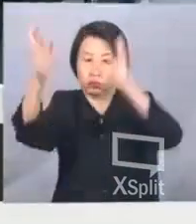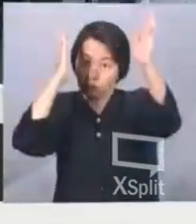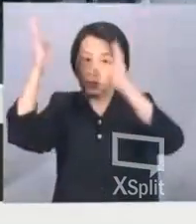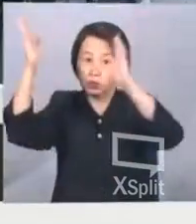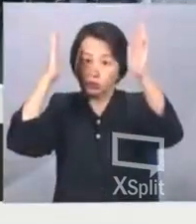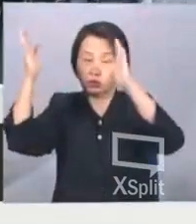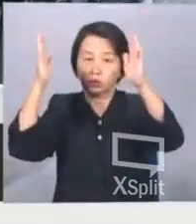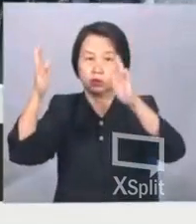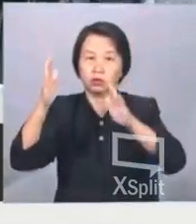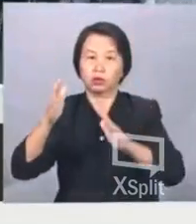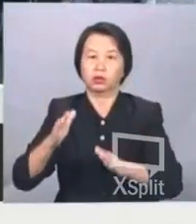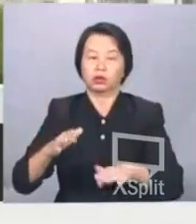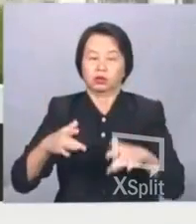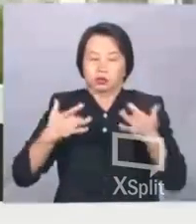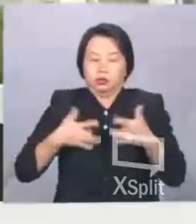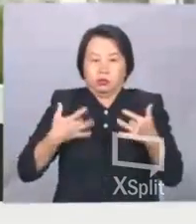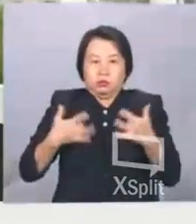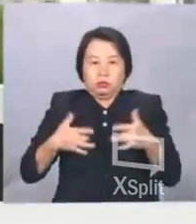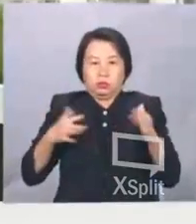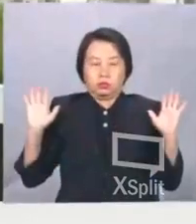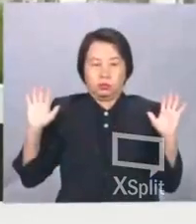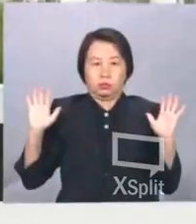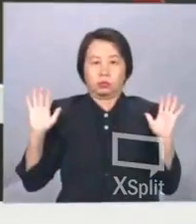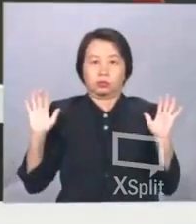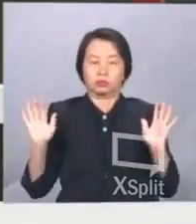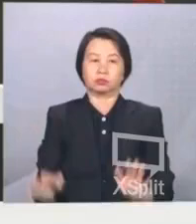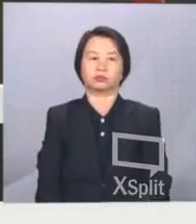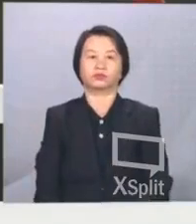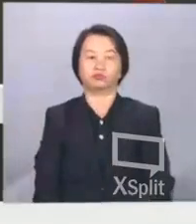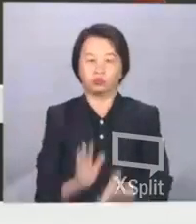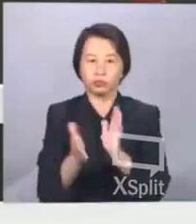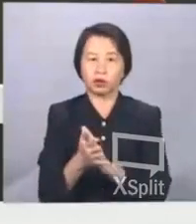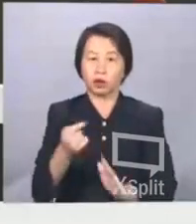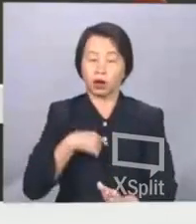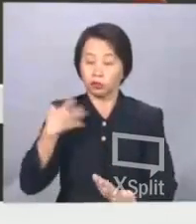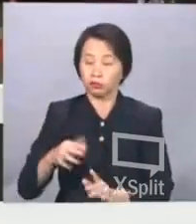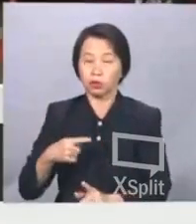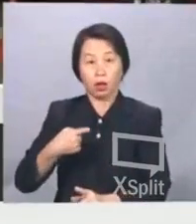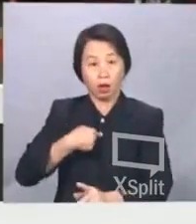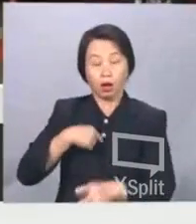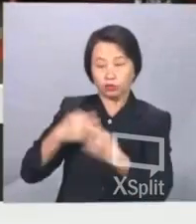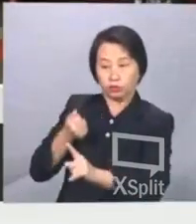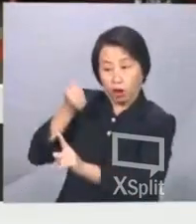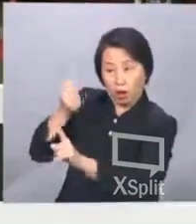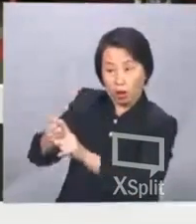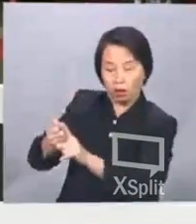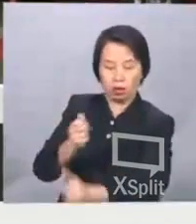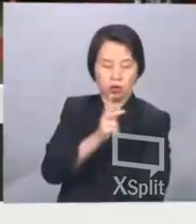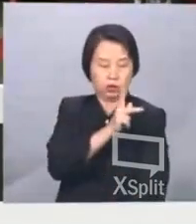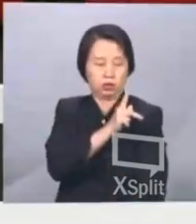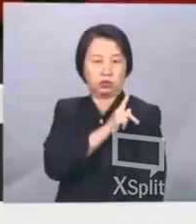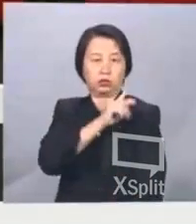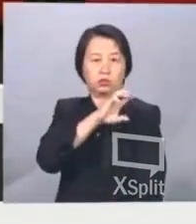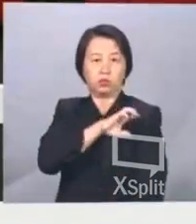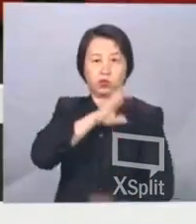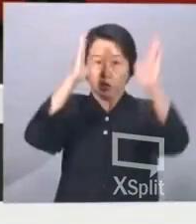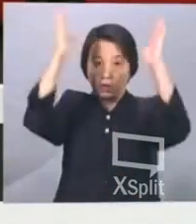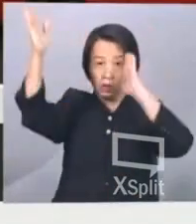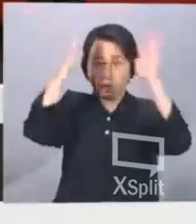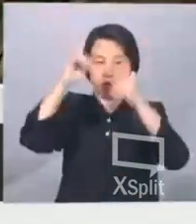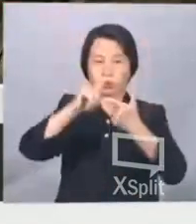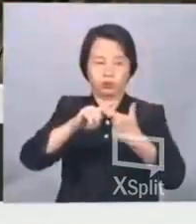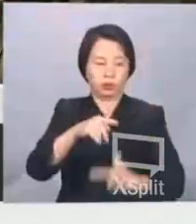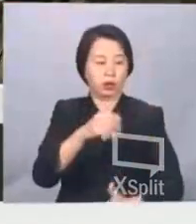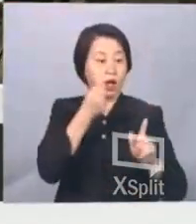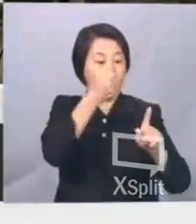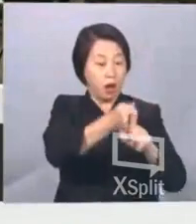negara kita naudzubillah jadi saya telah Arahkan ketua polis negara Panglima